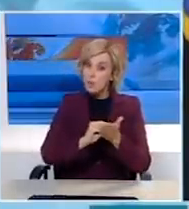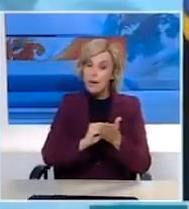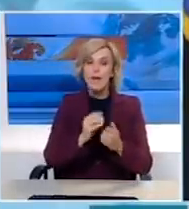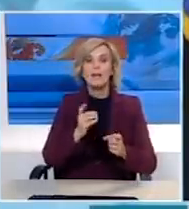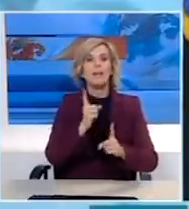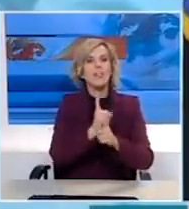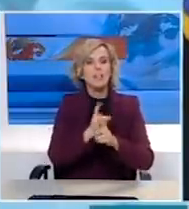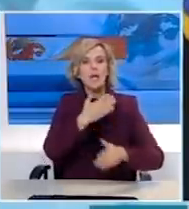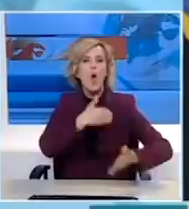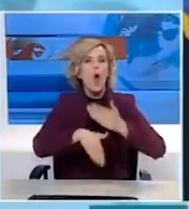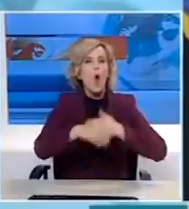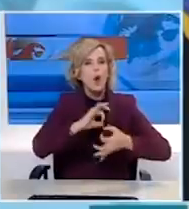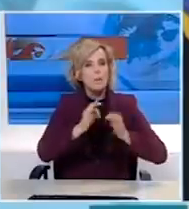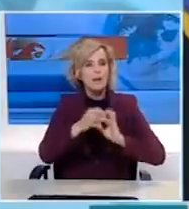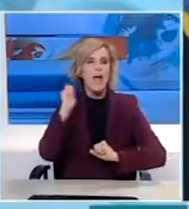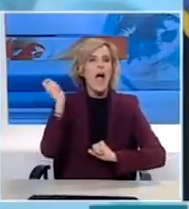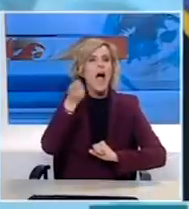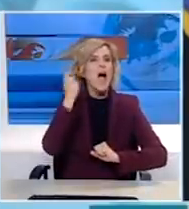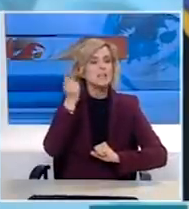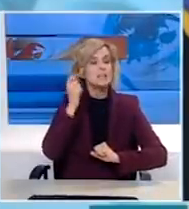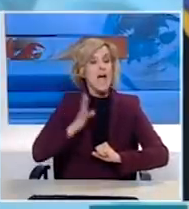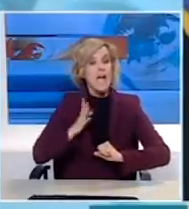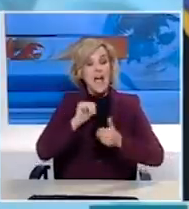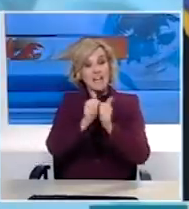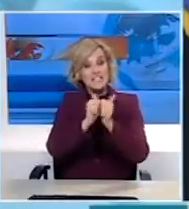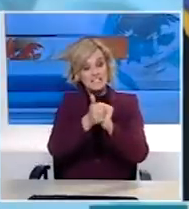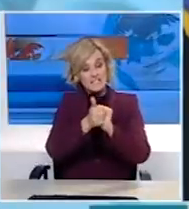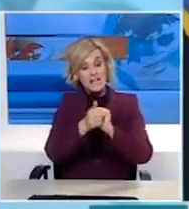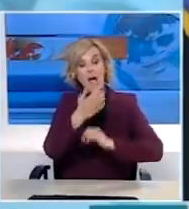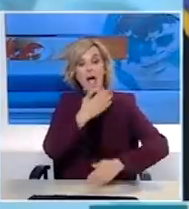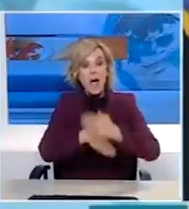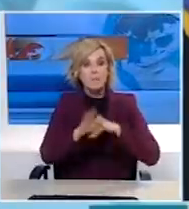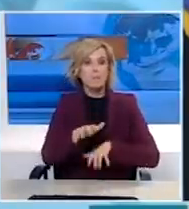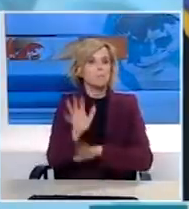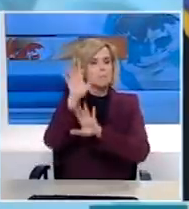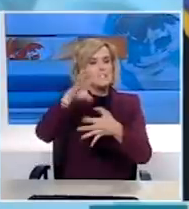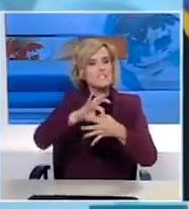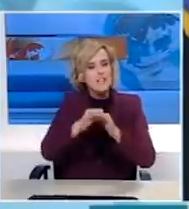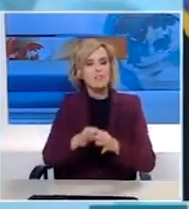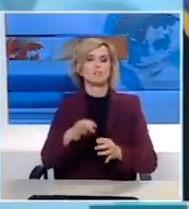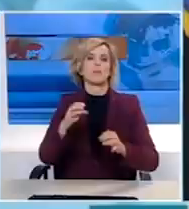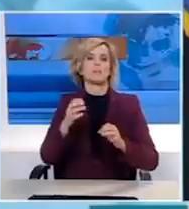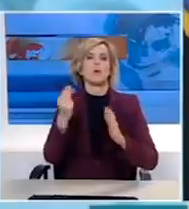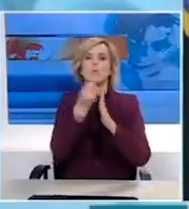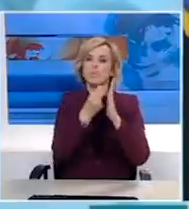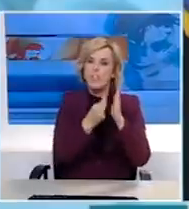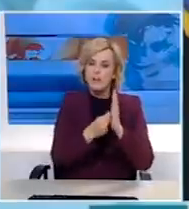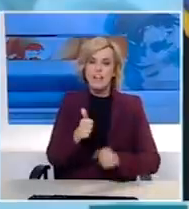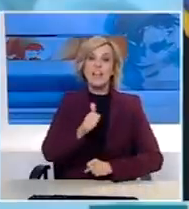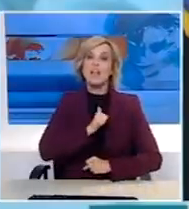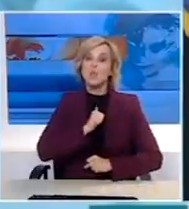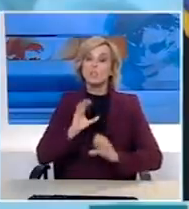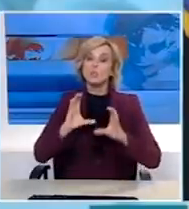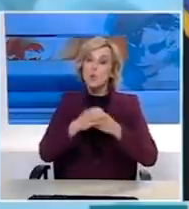Επιτροπή, η Εθνική Αθλητική Ομοσπονδία Ατόμων με Εναπηρίες, Σύνδεσμοι Ποδοσφαιριστών, Καλαθοσφαιριστών, οι Ποδοσφαιρικές Λίγκες, οι ιδιοκτήτες